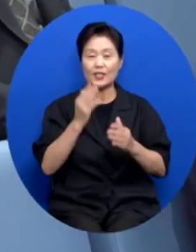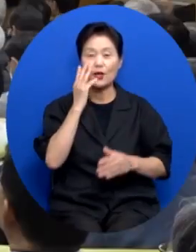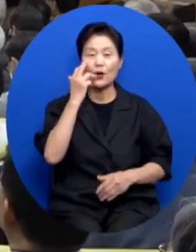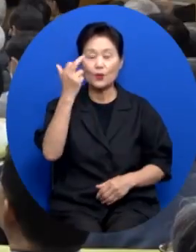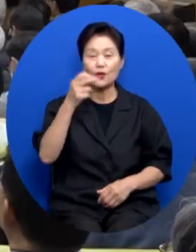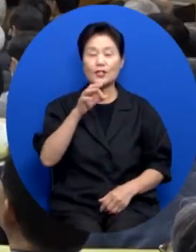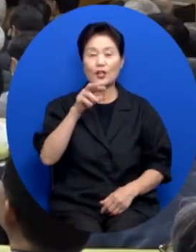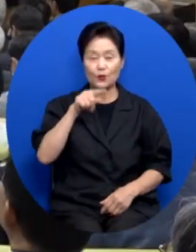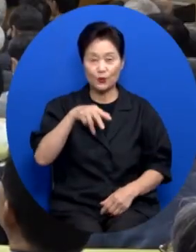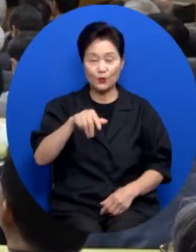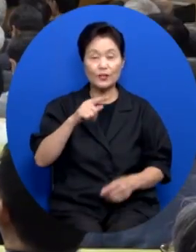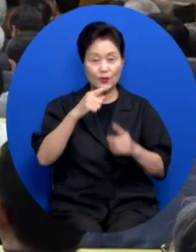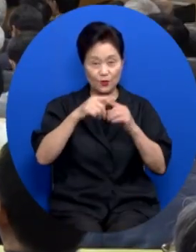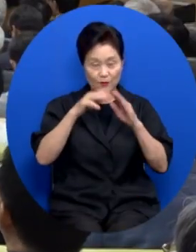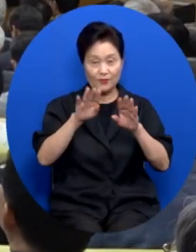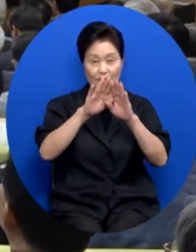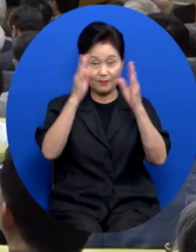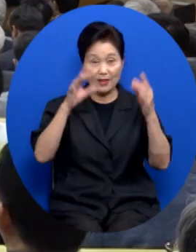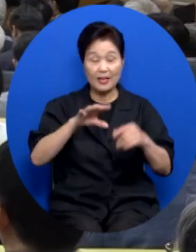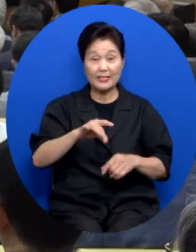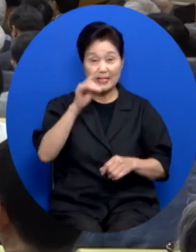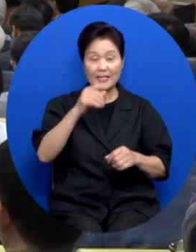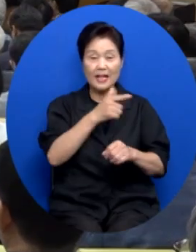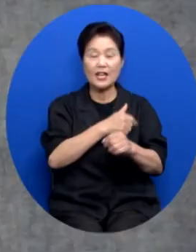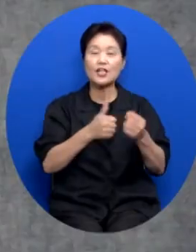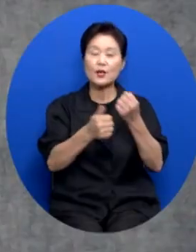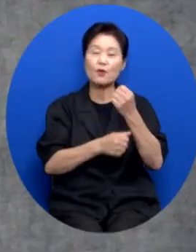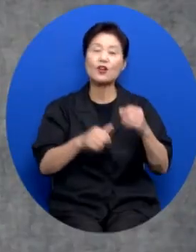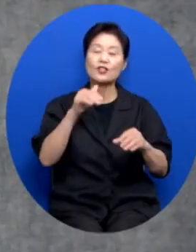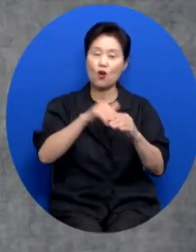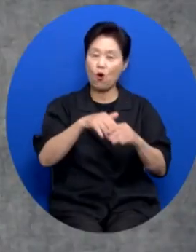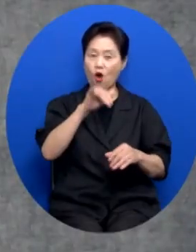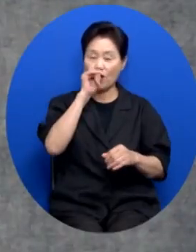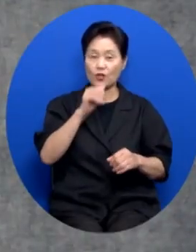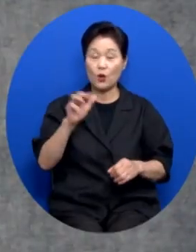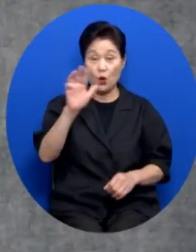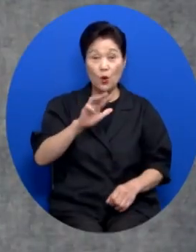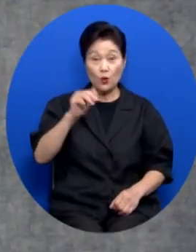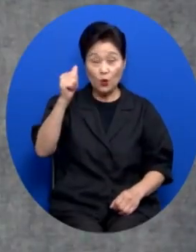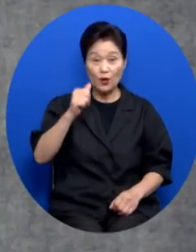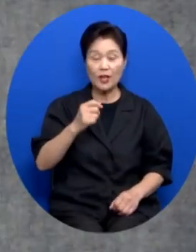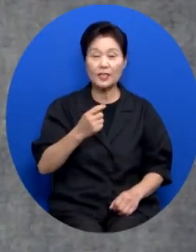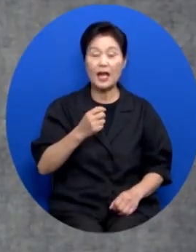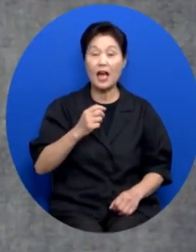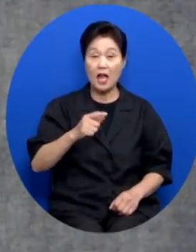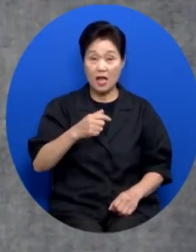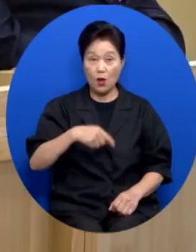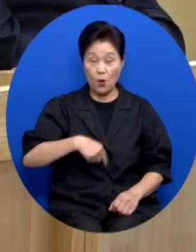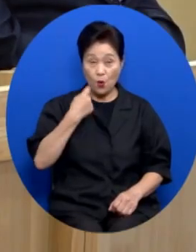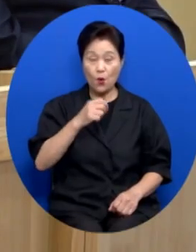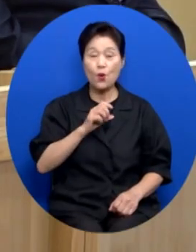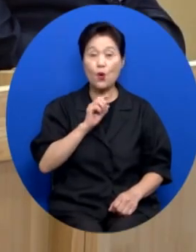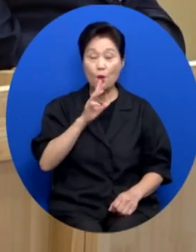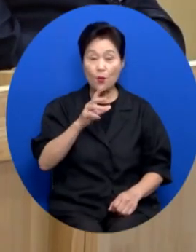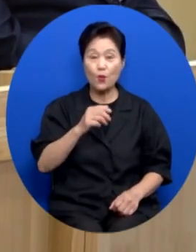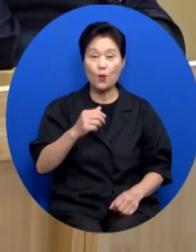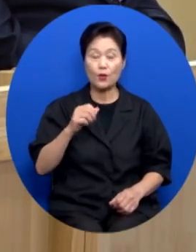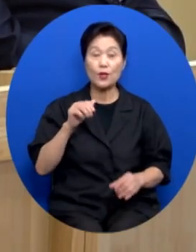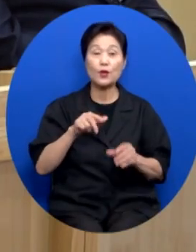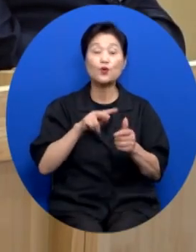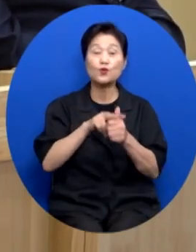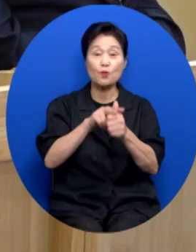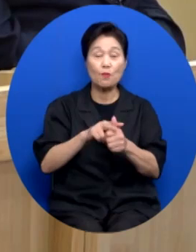열립니다. 첫날 임원선거가 진행되는 가운데 총회장 단독 후보로 나선 현 부총회장 김종형